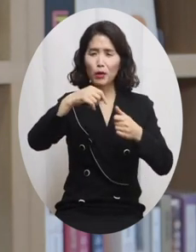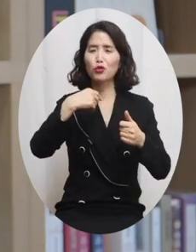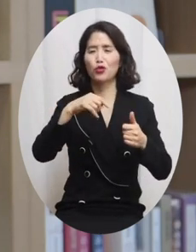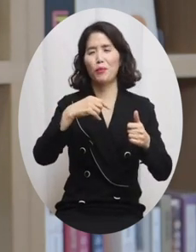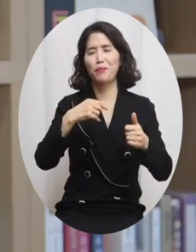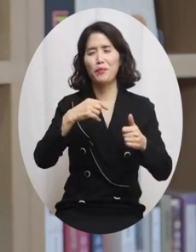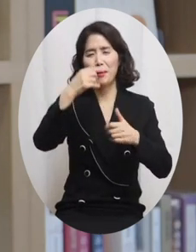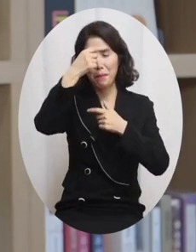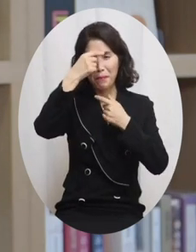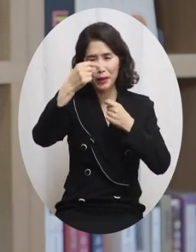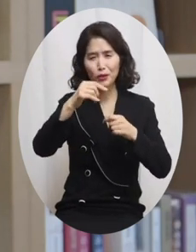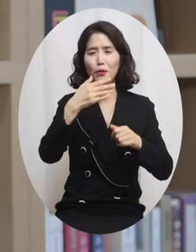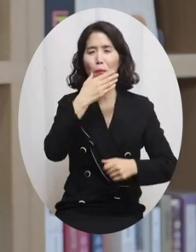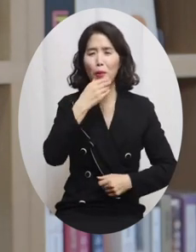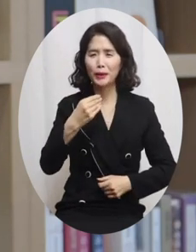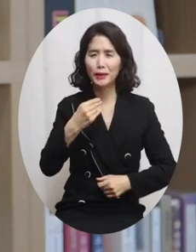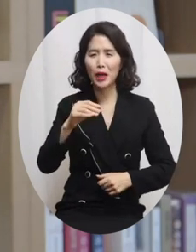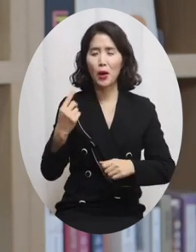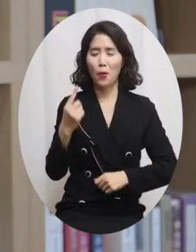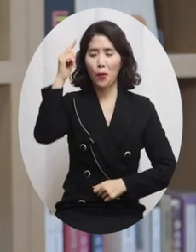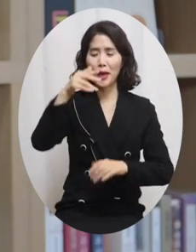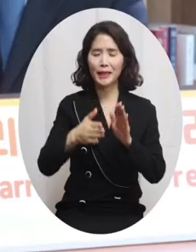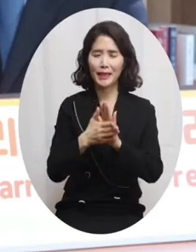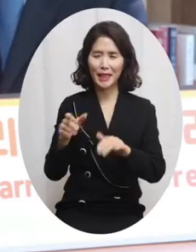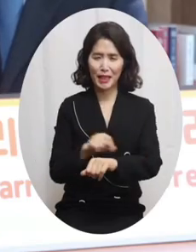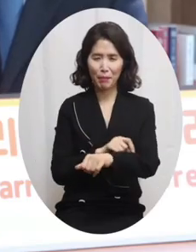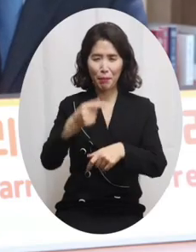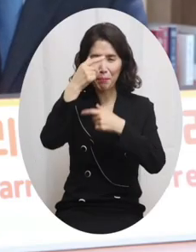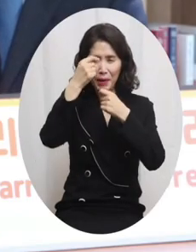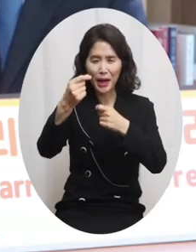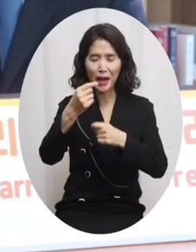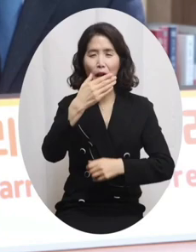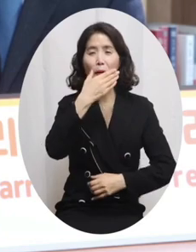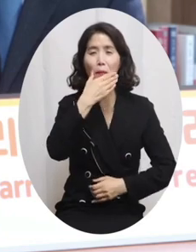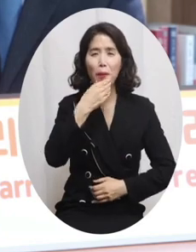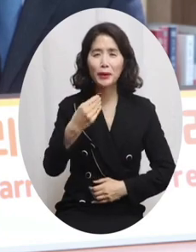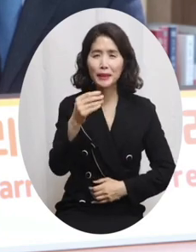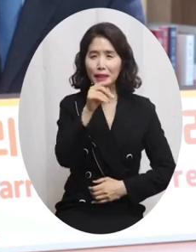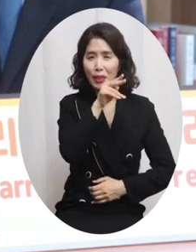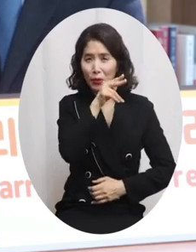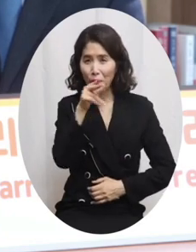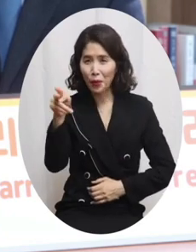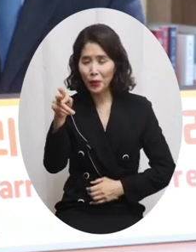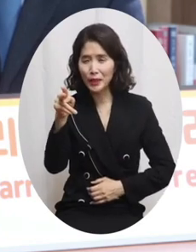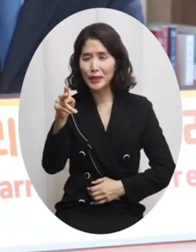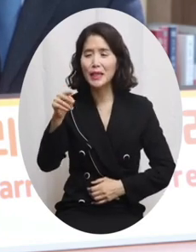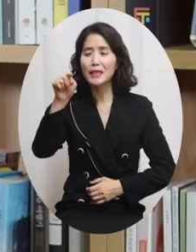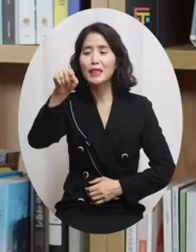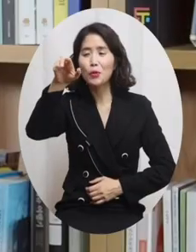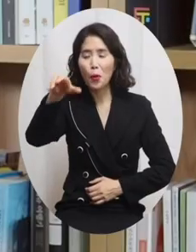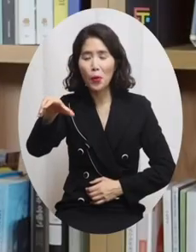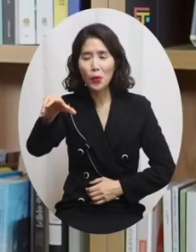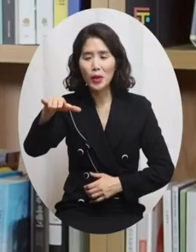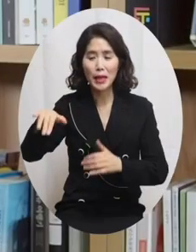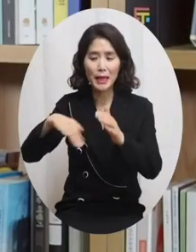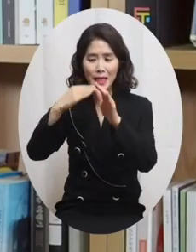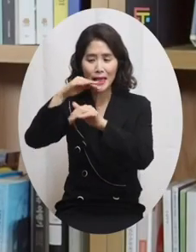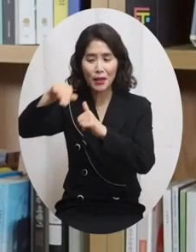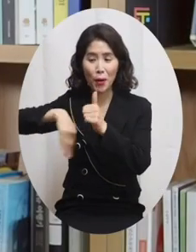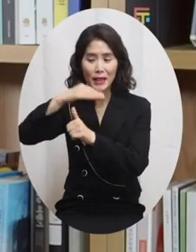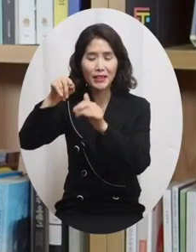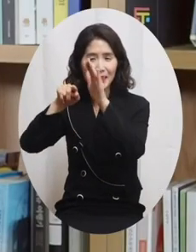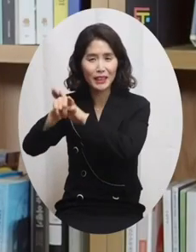예. 예, 고양시의 특징 아닐까 이런 생각합니다 아, 예. 복지정책은 현장에 있다라는